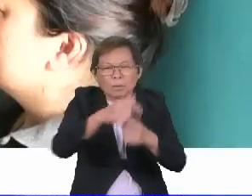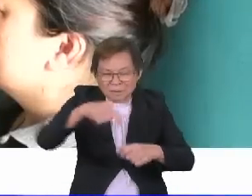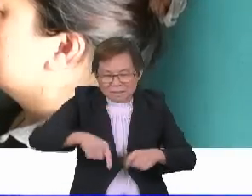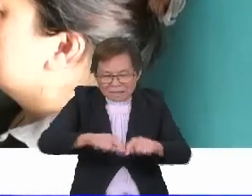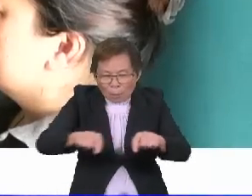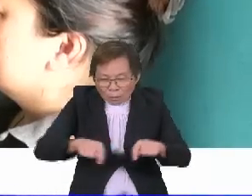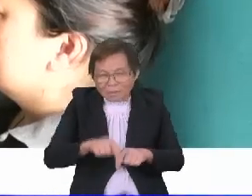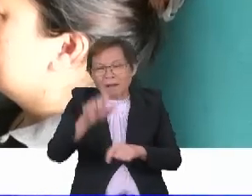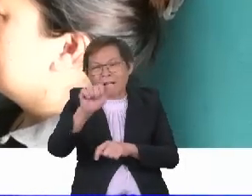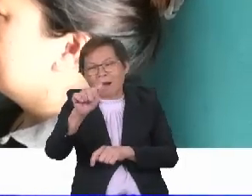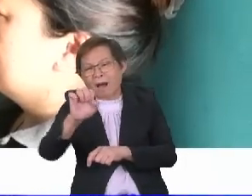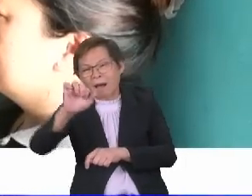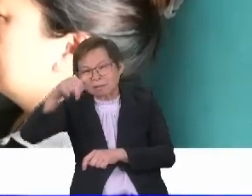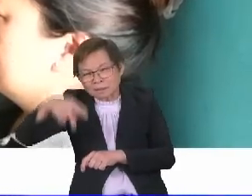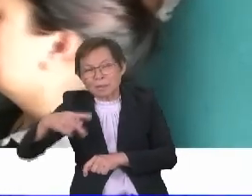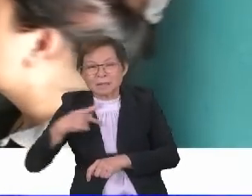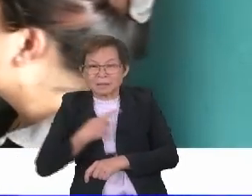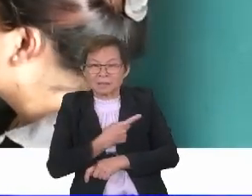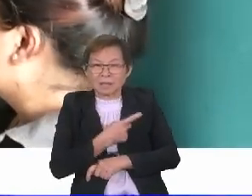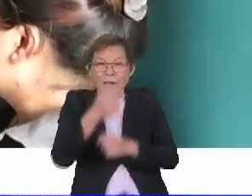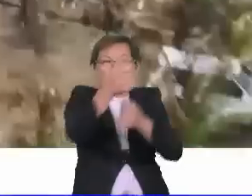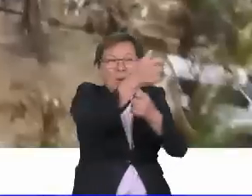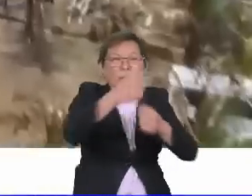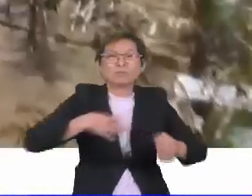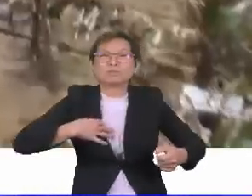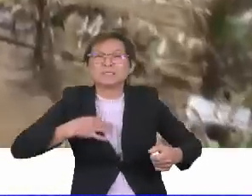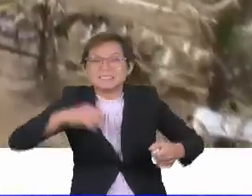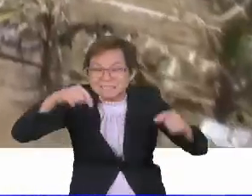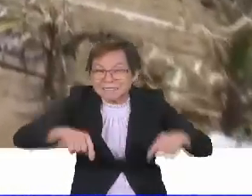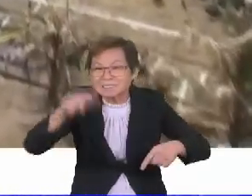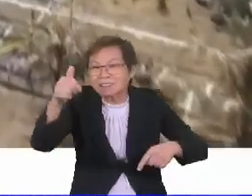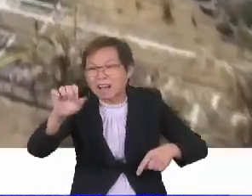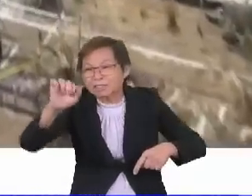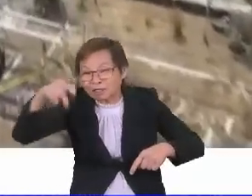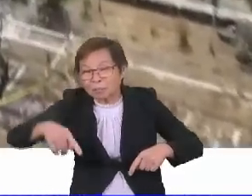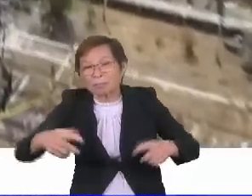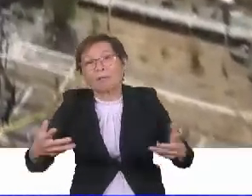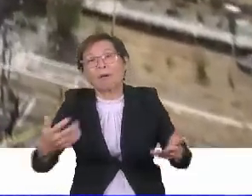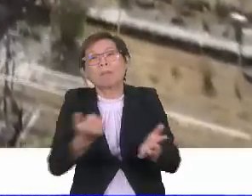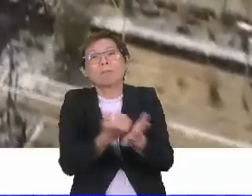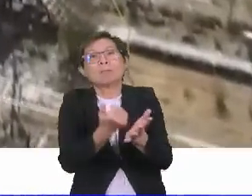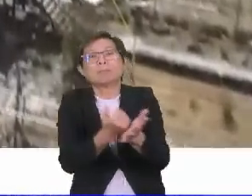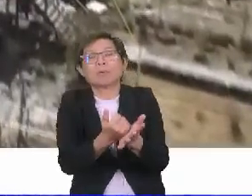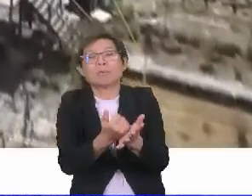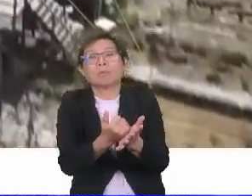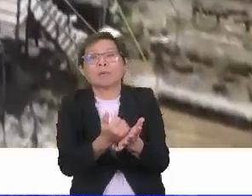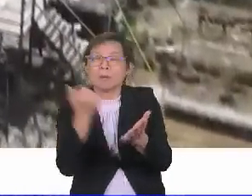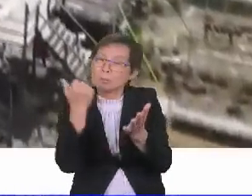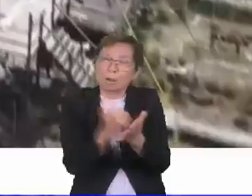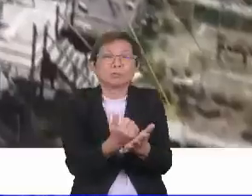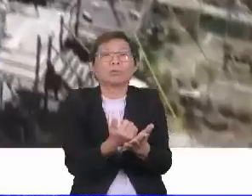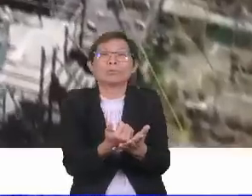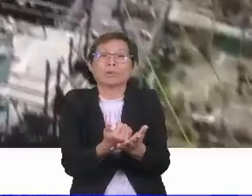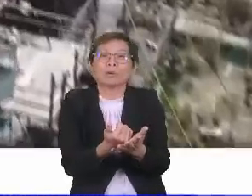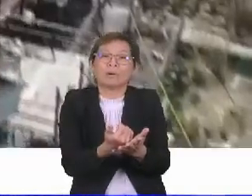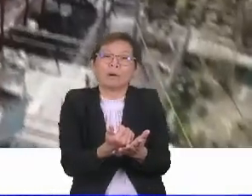asap karena kita sebagai bombas Korea di asap hanyalah membantu zakat apa yang